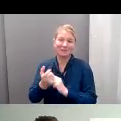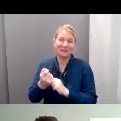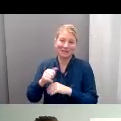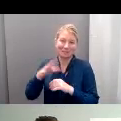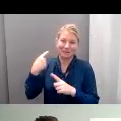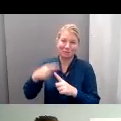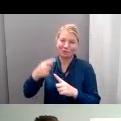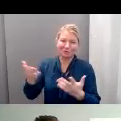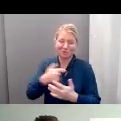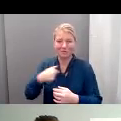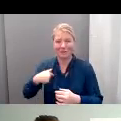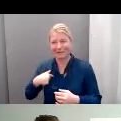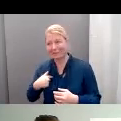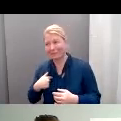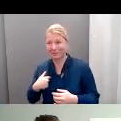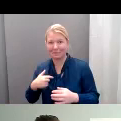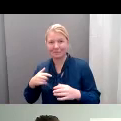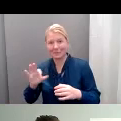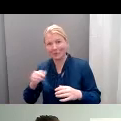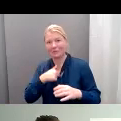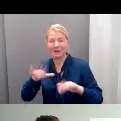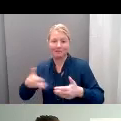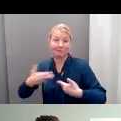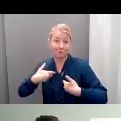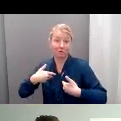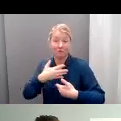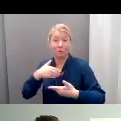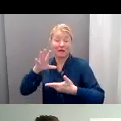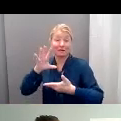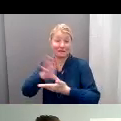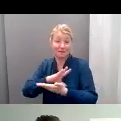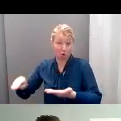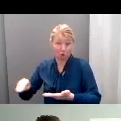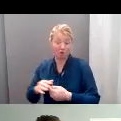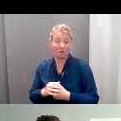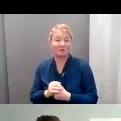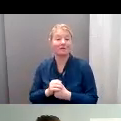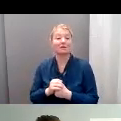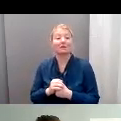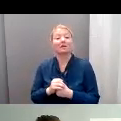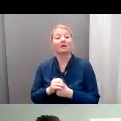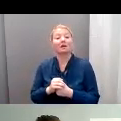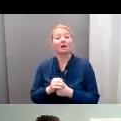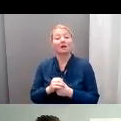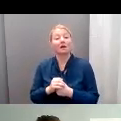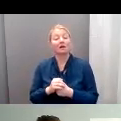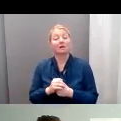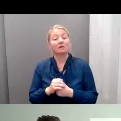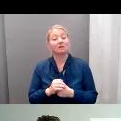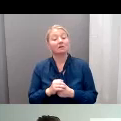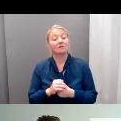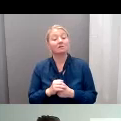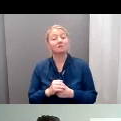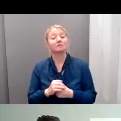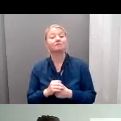har fått resultaten ifrån. Och vi ska alltså då